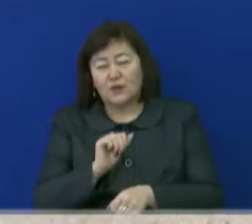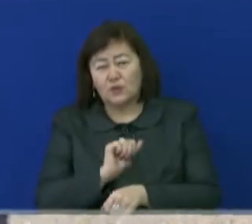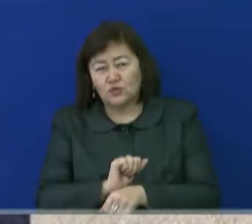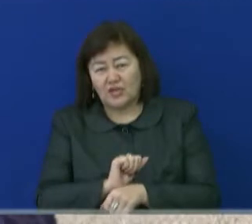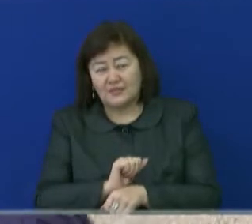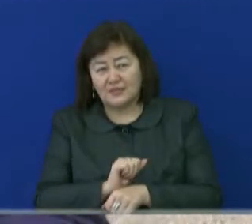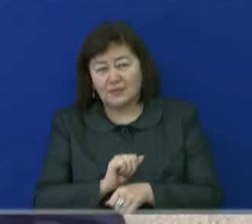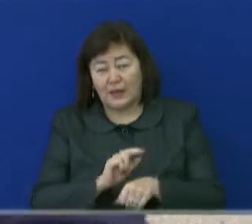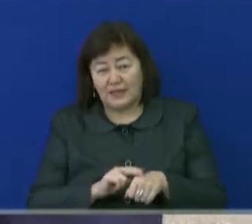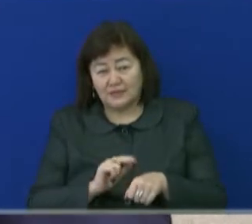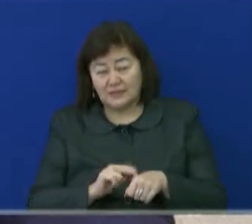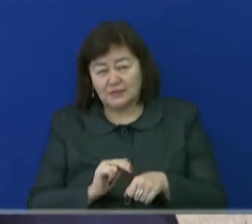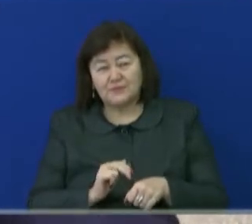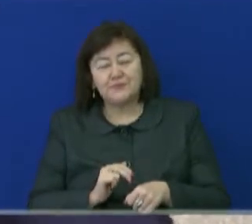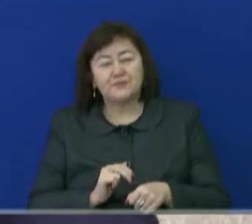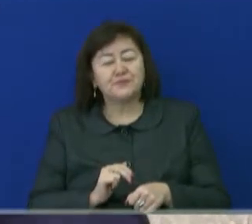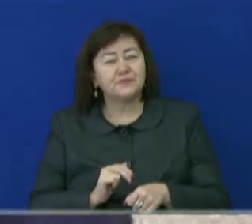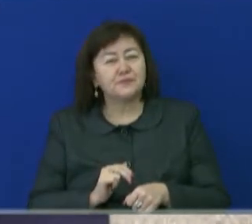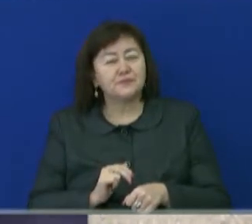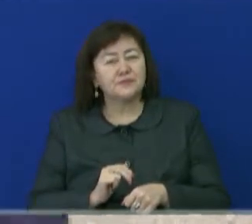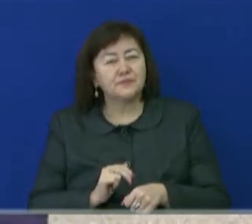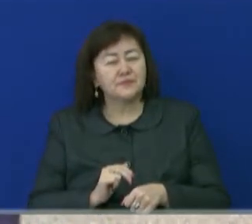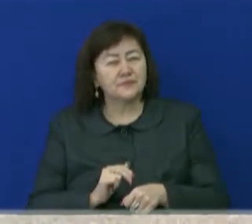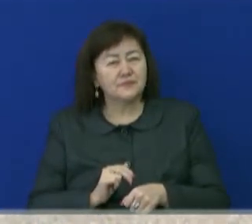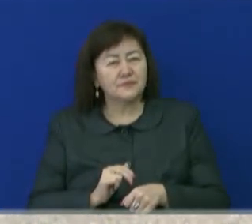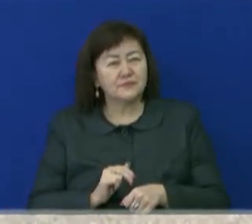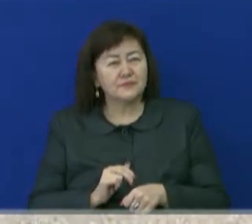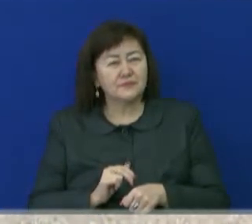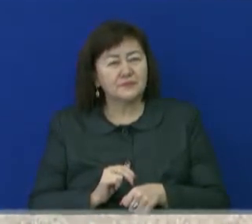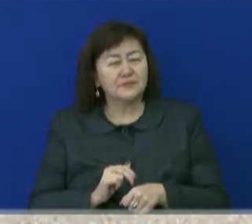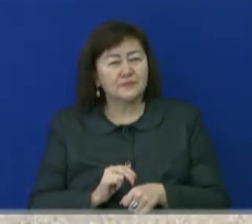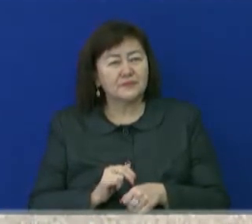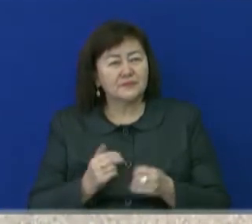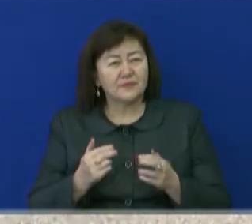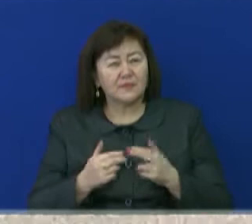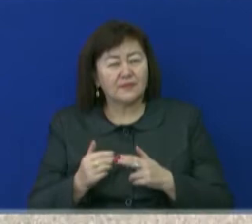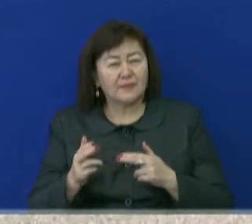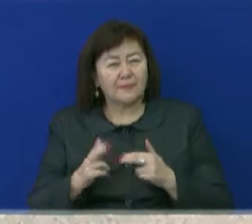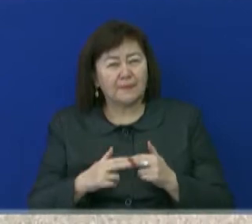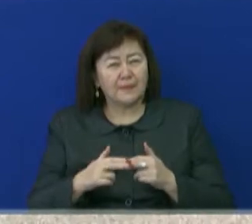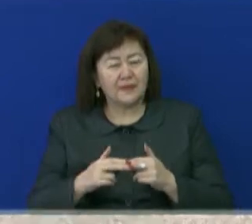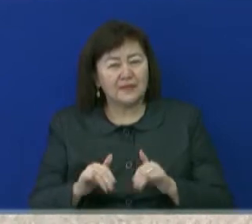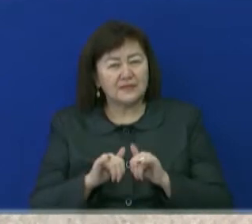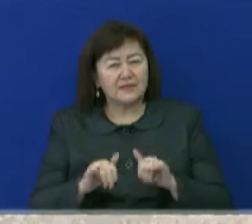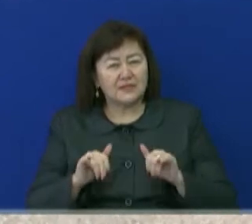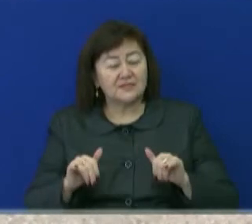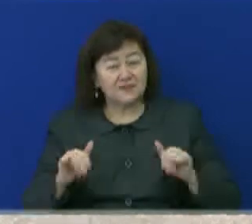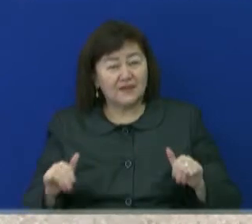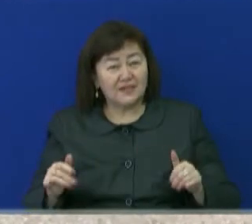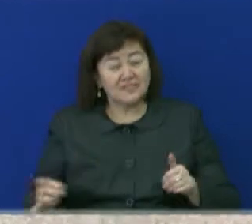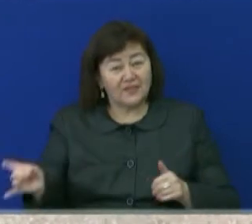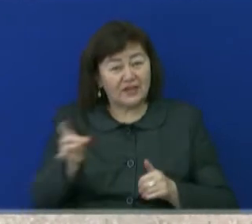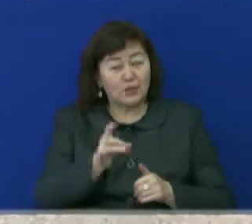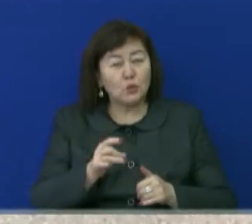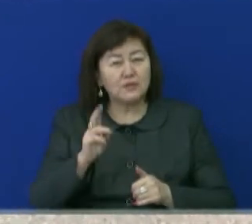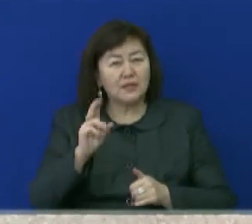Қарағайлы мөлтек ауданы қазір бізде ең құрылысы дамып келе жатқан және осы жерге